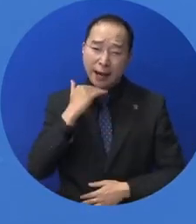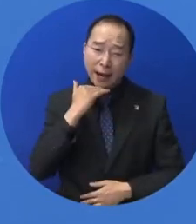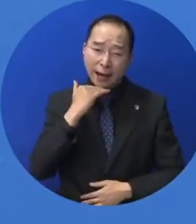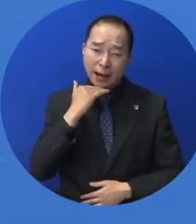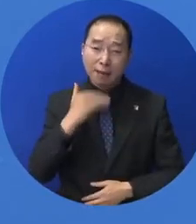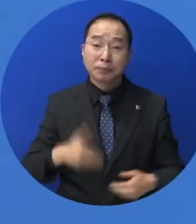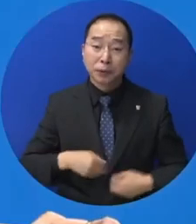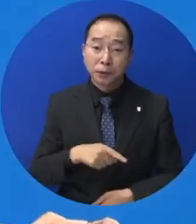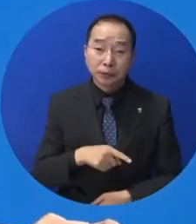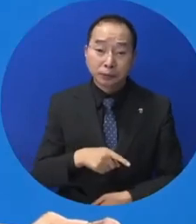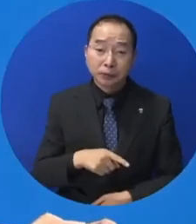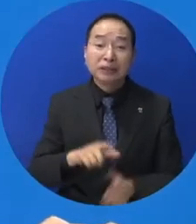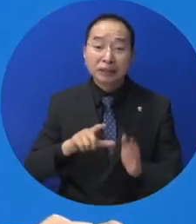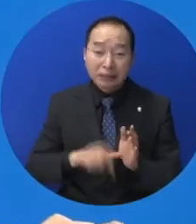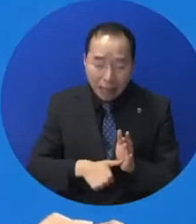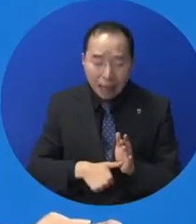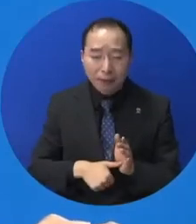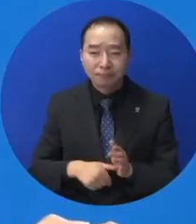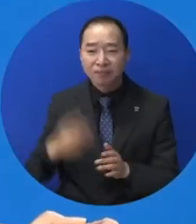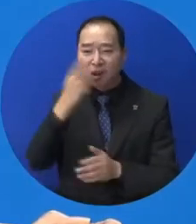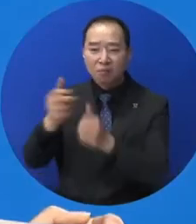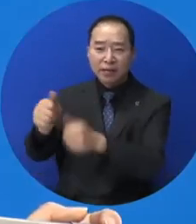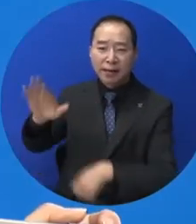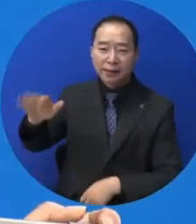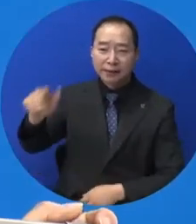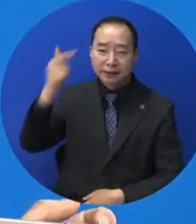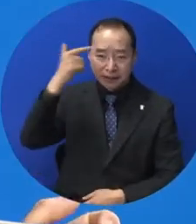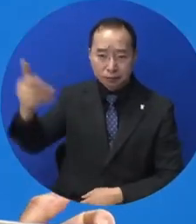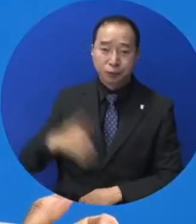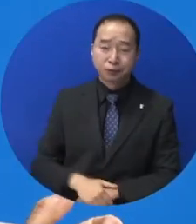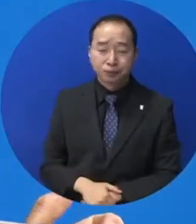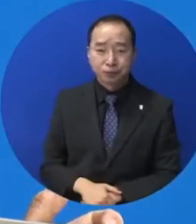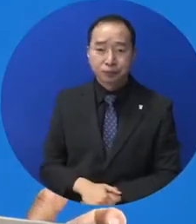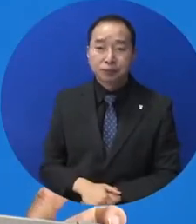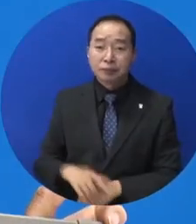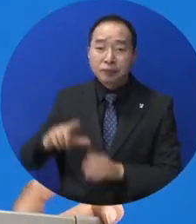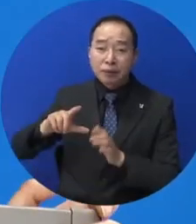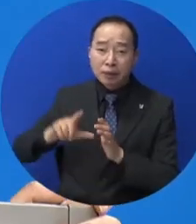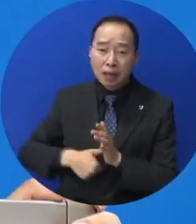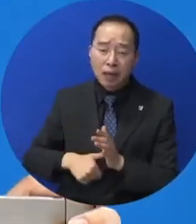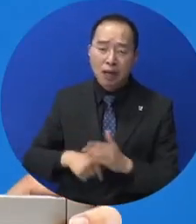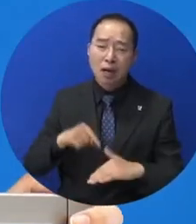때문에 그때 그 질문을 하면서 굉장히